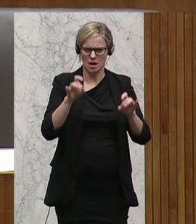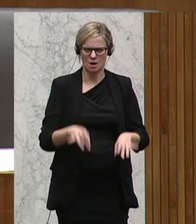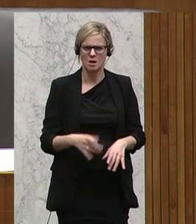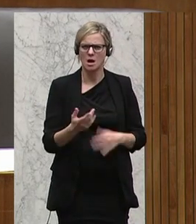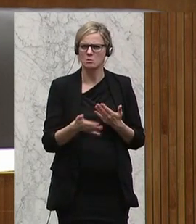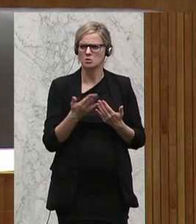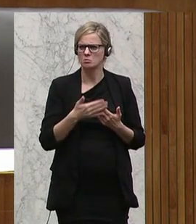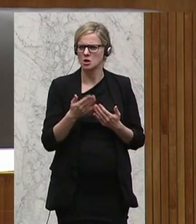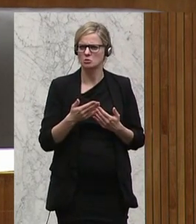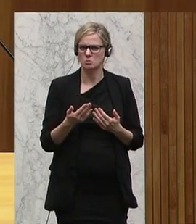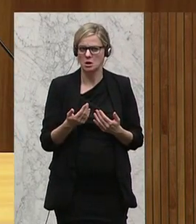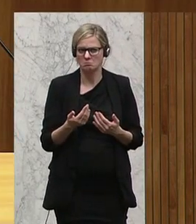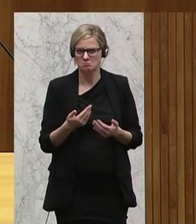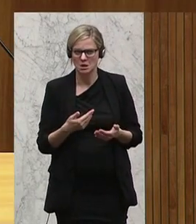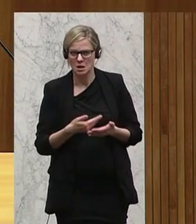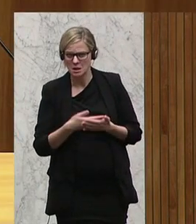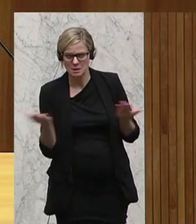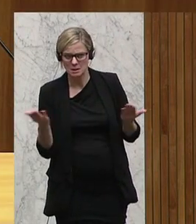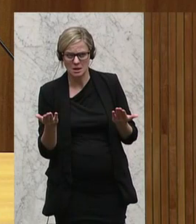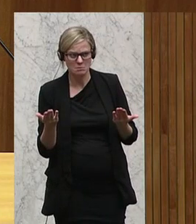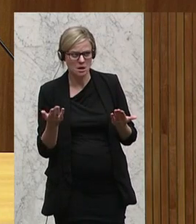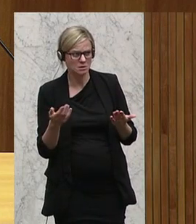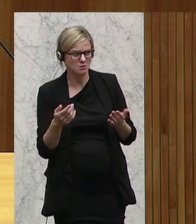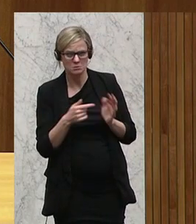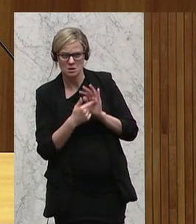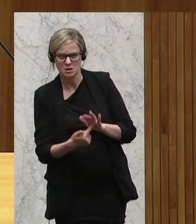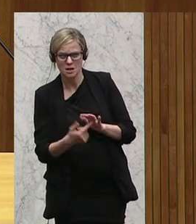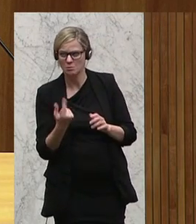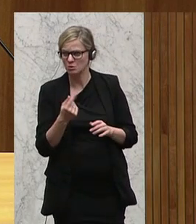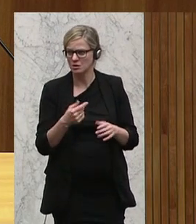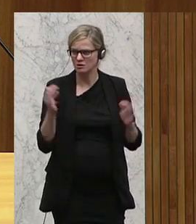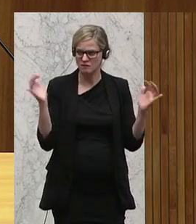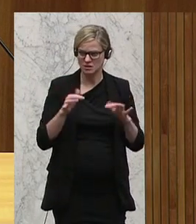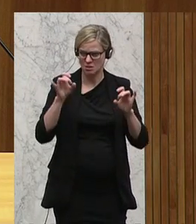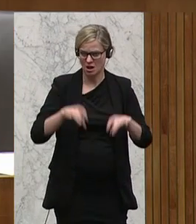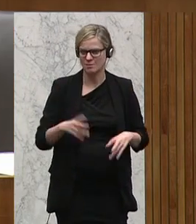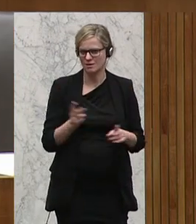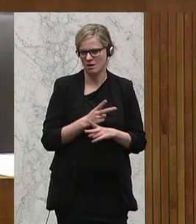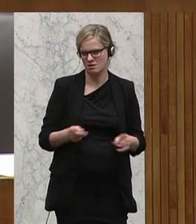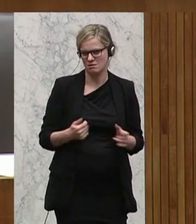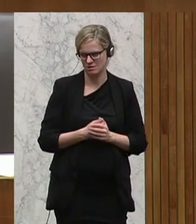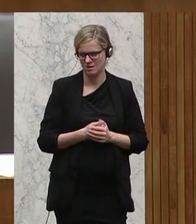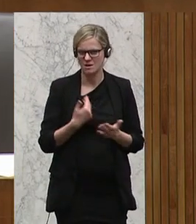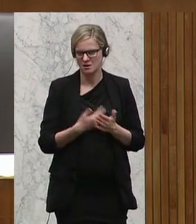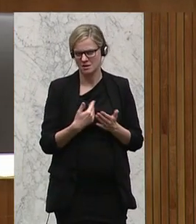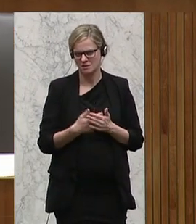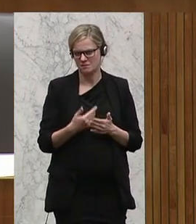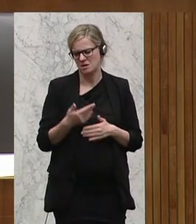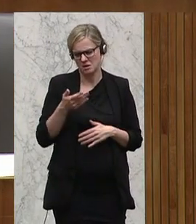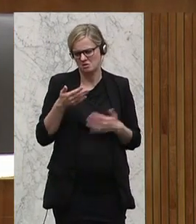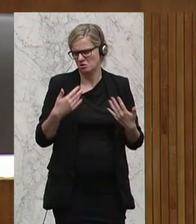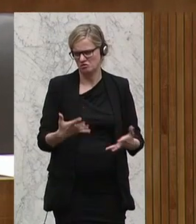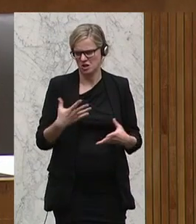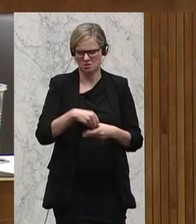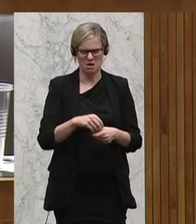wenn das rechtswidrig nicht angezeigt werden kann, dann die Versammlung nicht untersagt werden? Also da haben Sie entsprechend eine Schwäche in